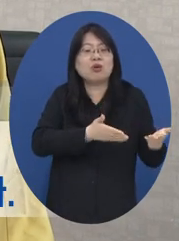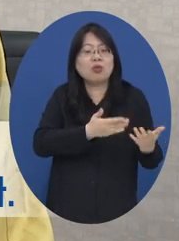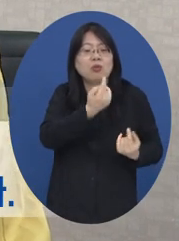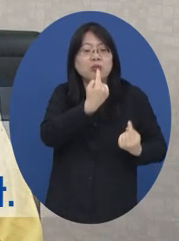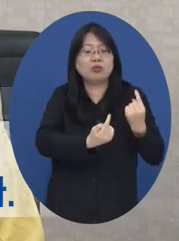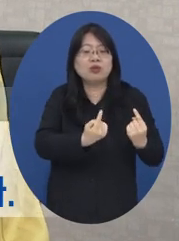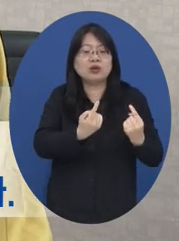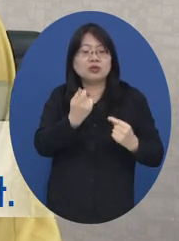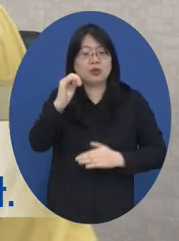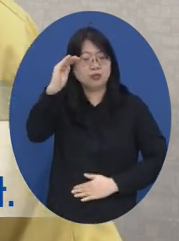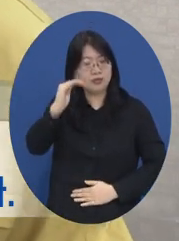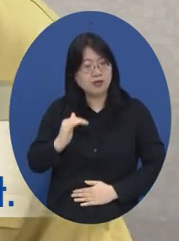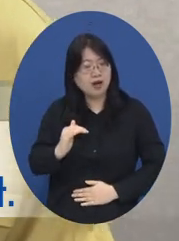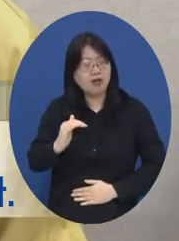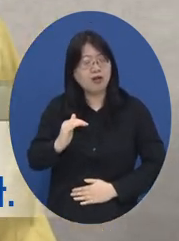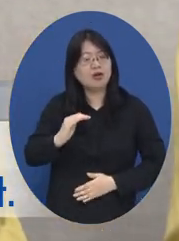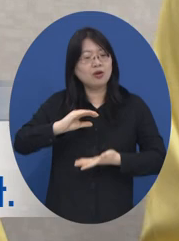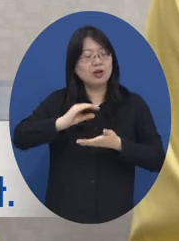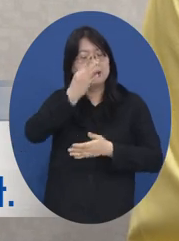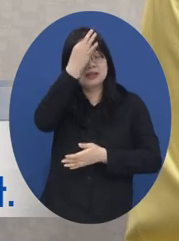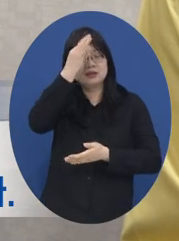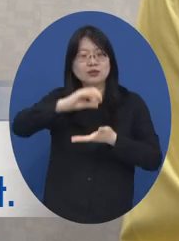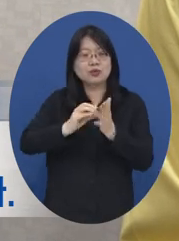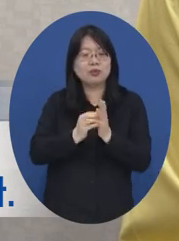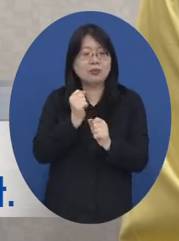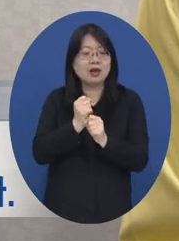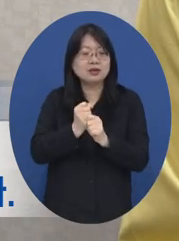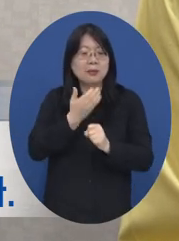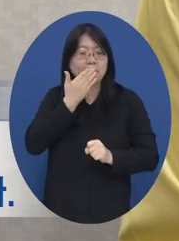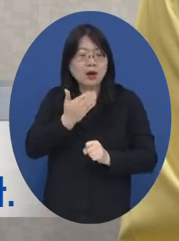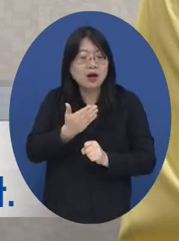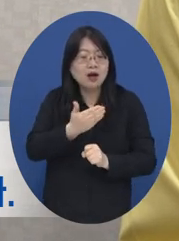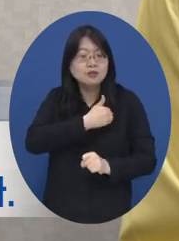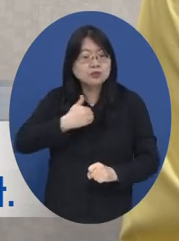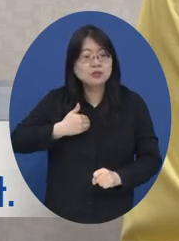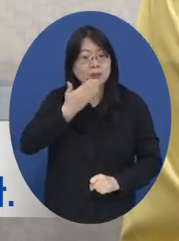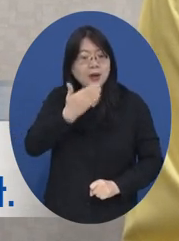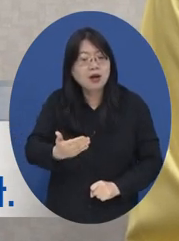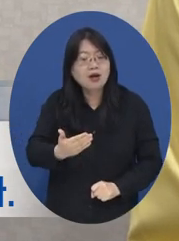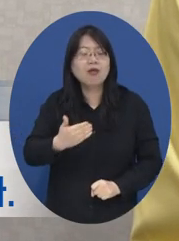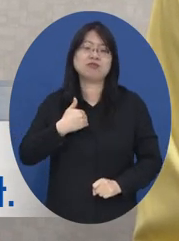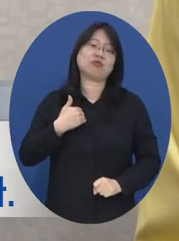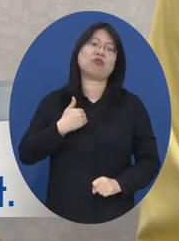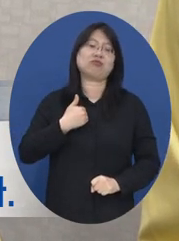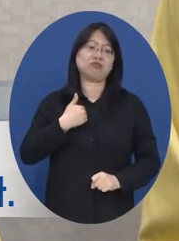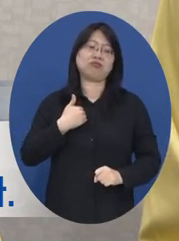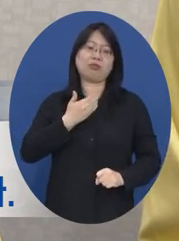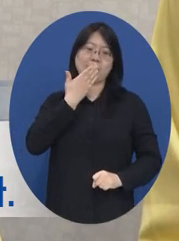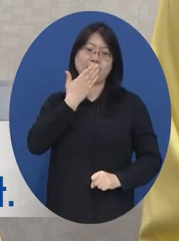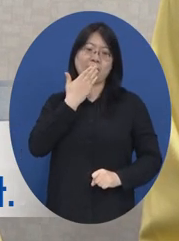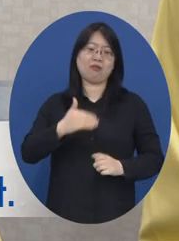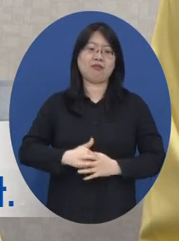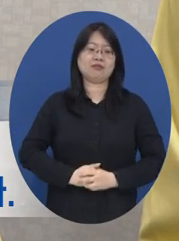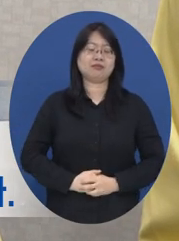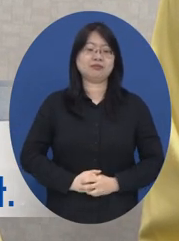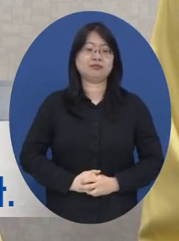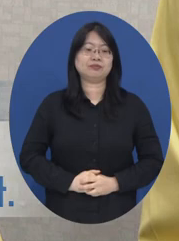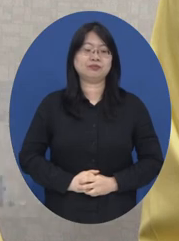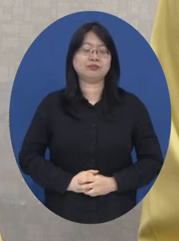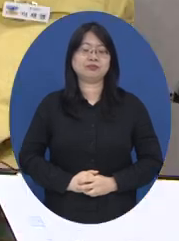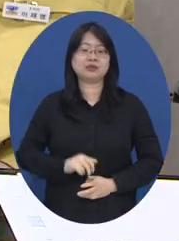그렇게 약간 단계가 낮은 거라도 생산해서 하실때는 얘기를 할 수 있는건지 를 매